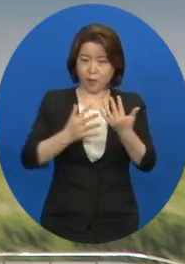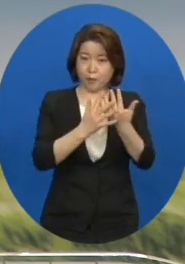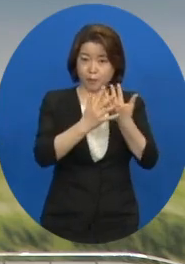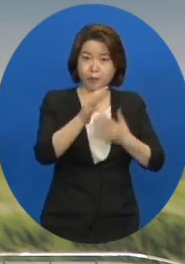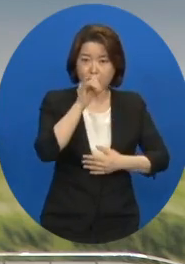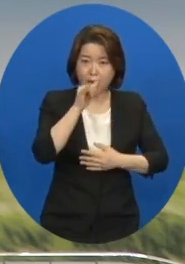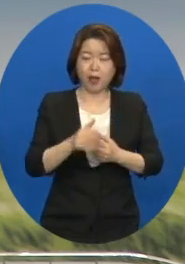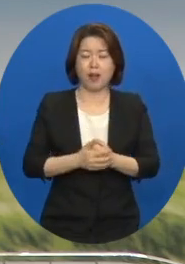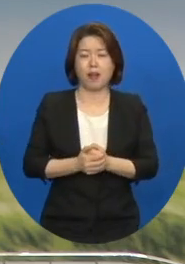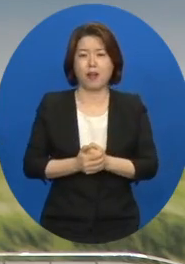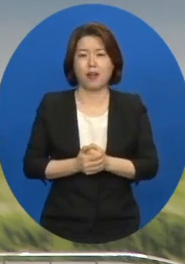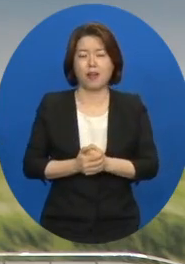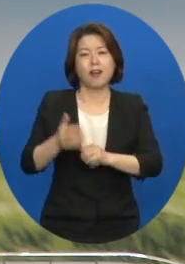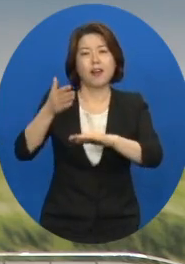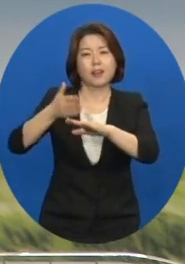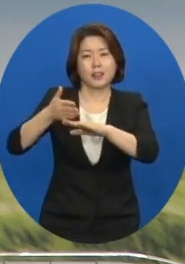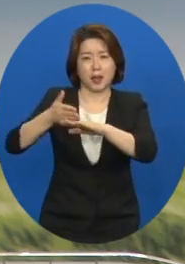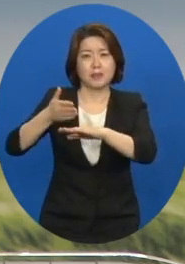감사로